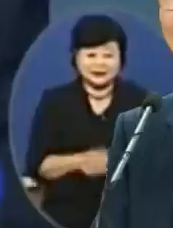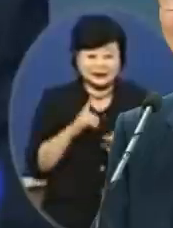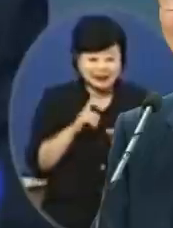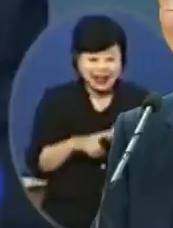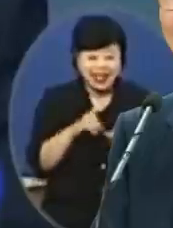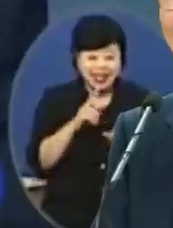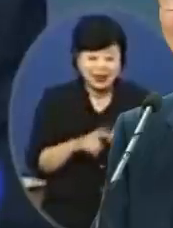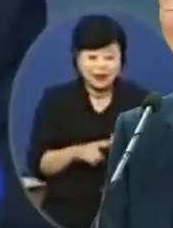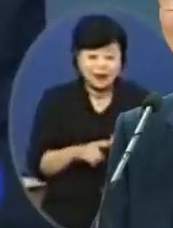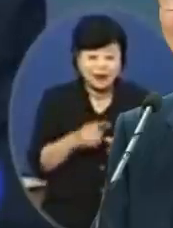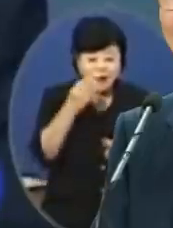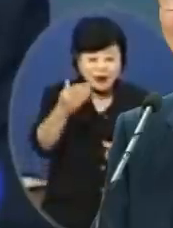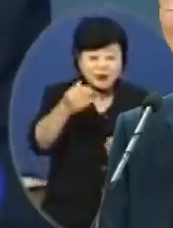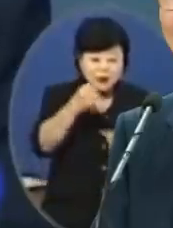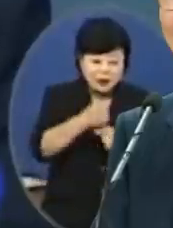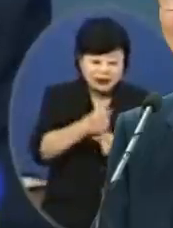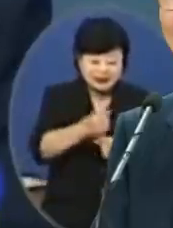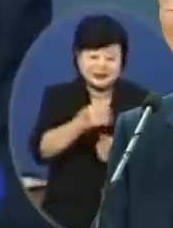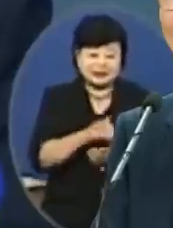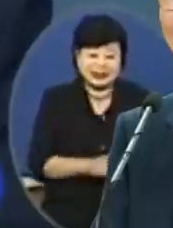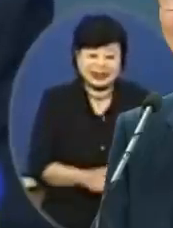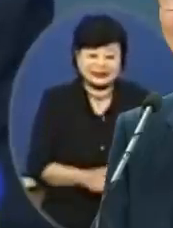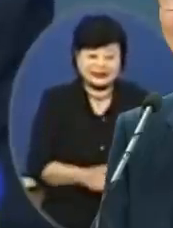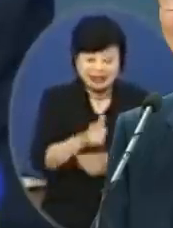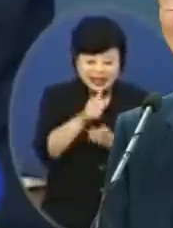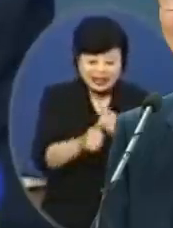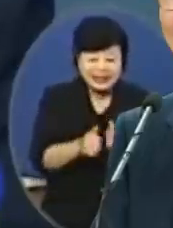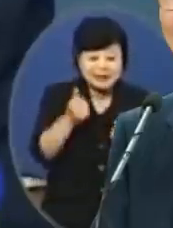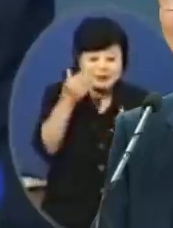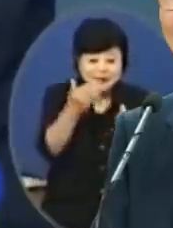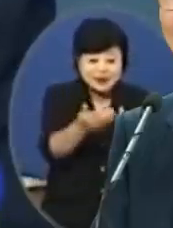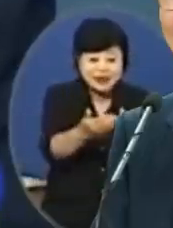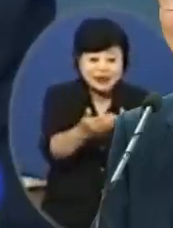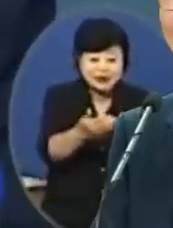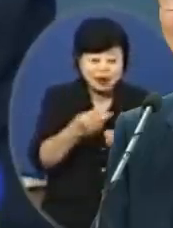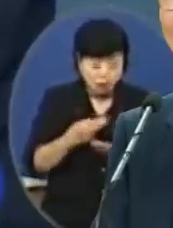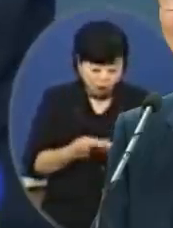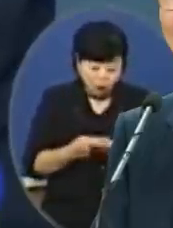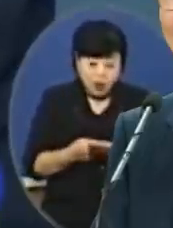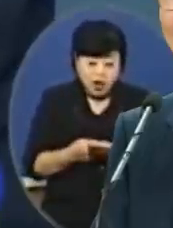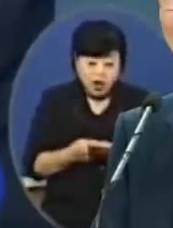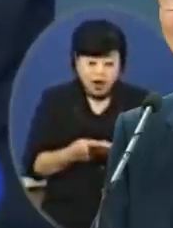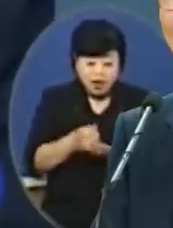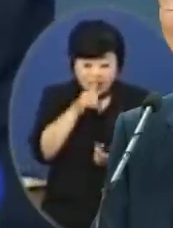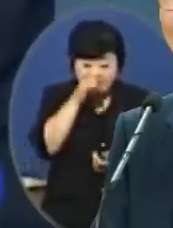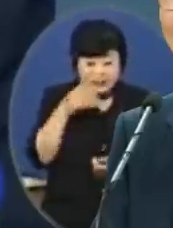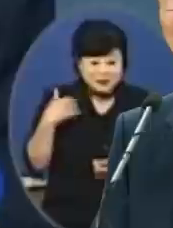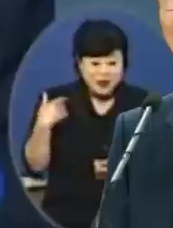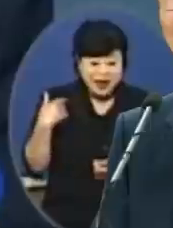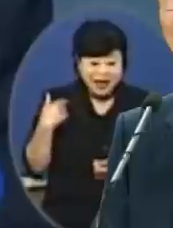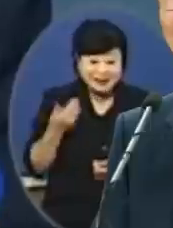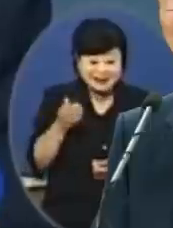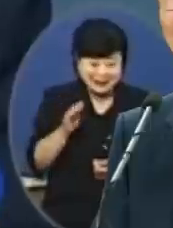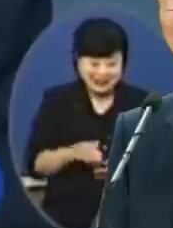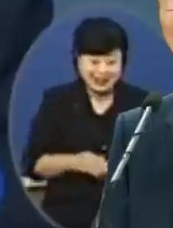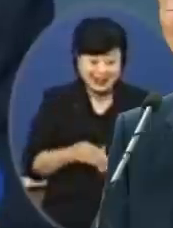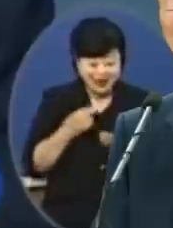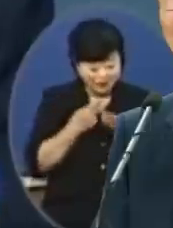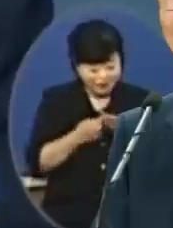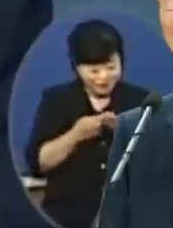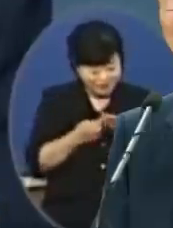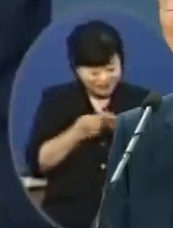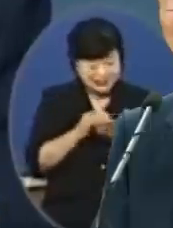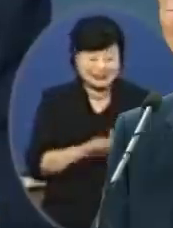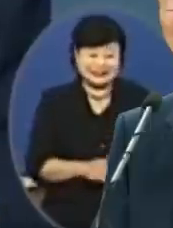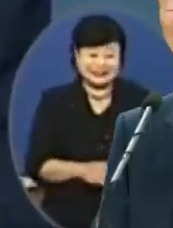모양대로 여러분을 만드셨습니다. 하나님께서 거울이 있는지 모르겠지만은 늘 거울을